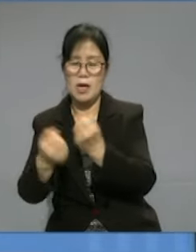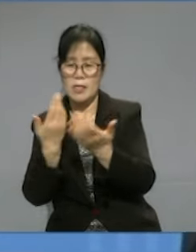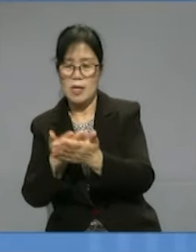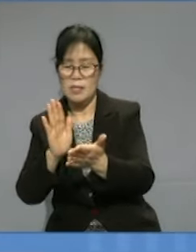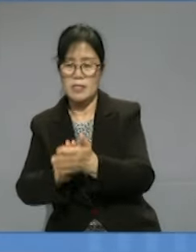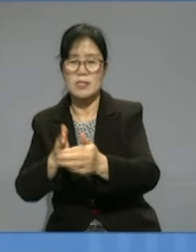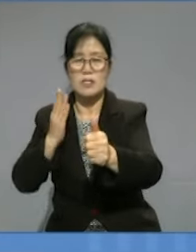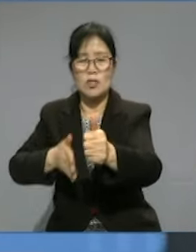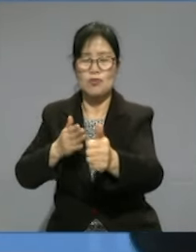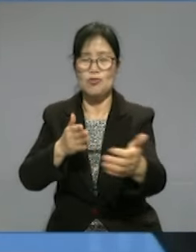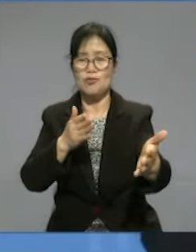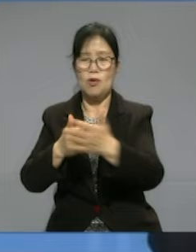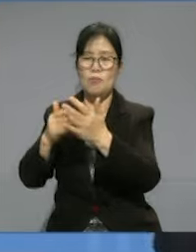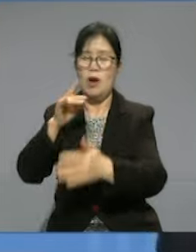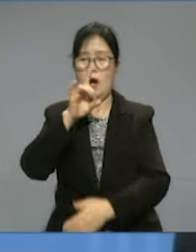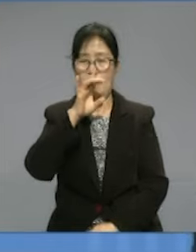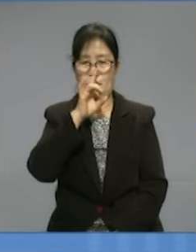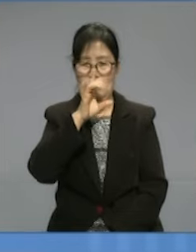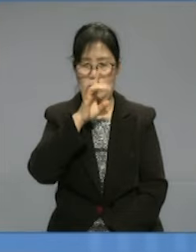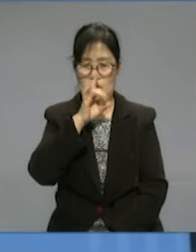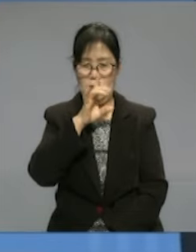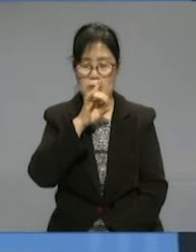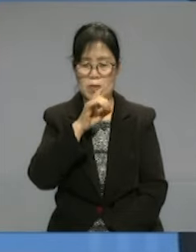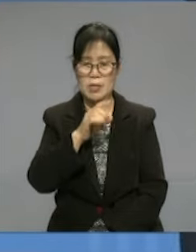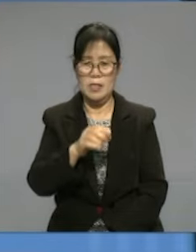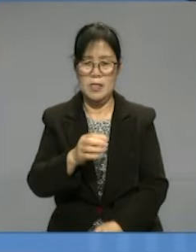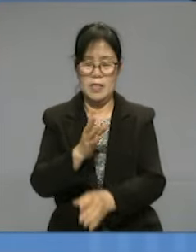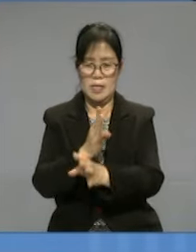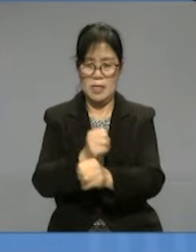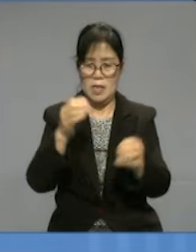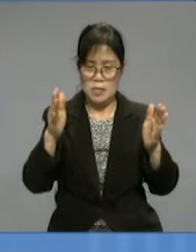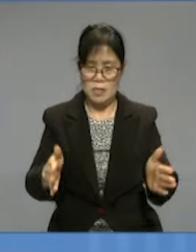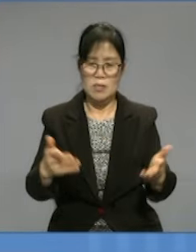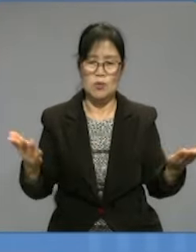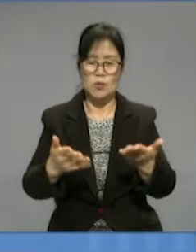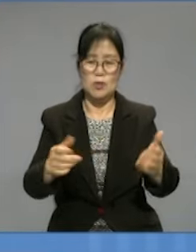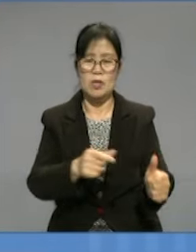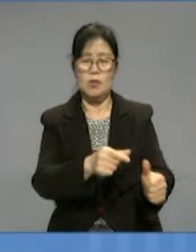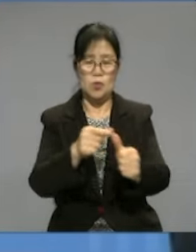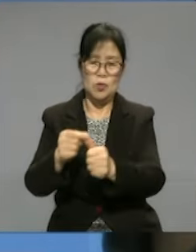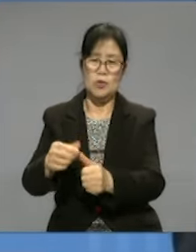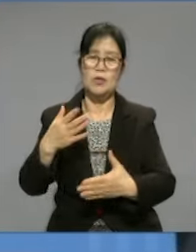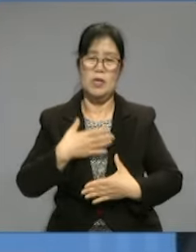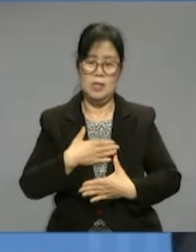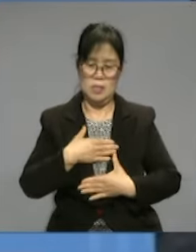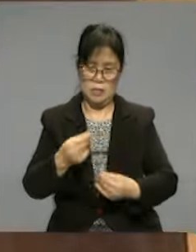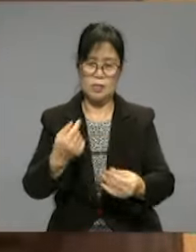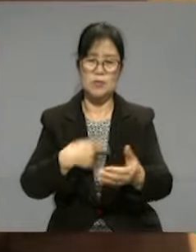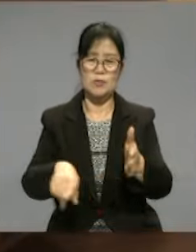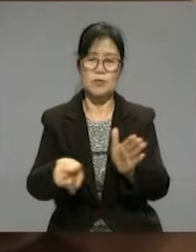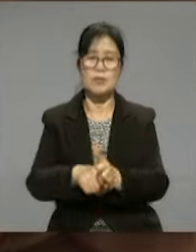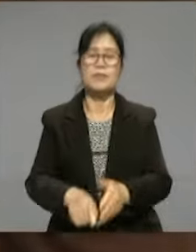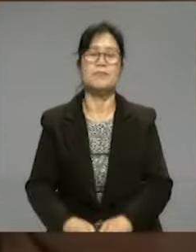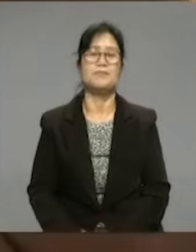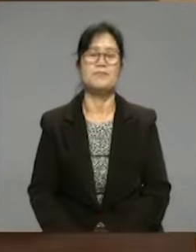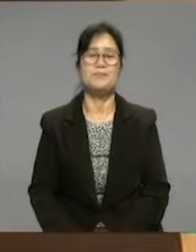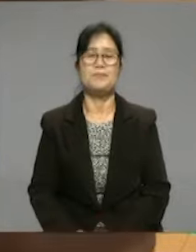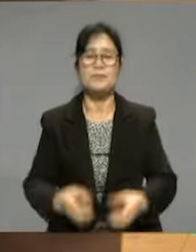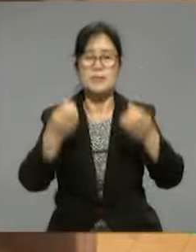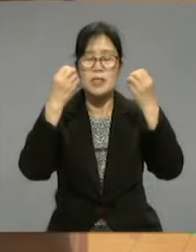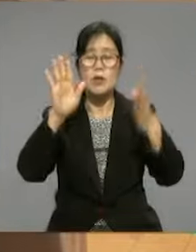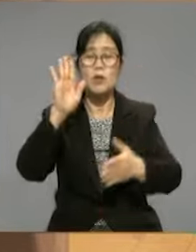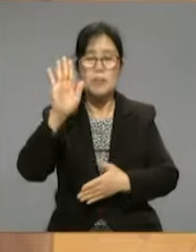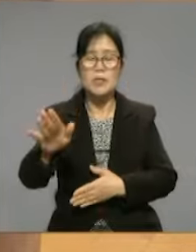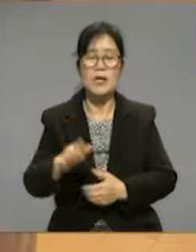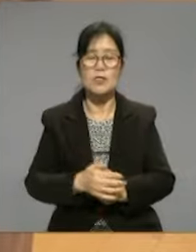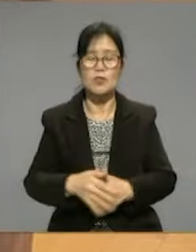청구를 거부할 수 없도록함으로써 기간제 노동의 고용을 안정시키고자 새로운 미래는